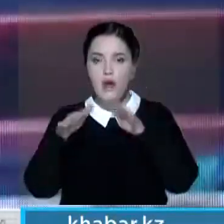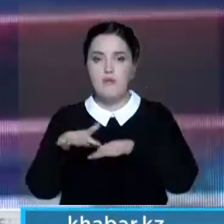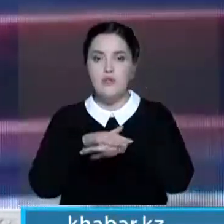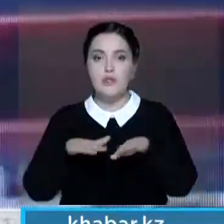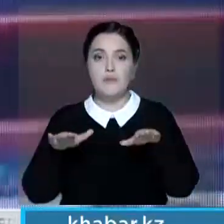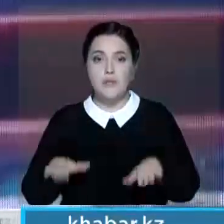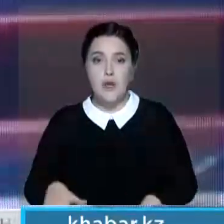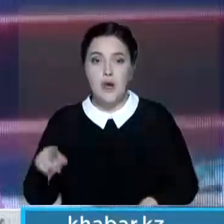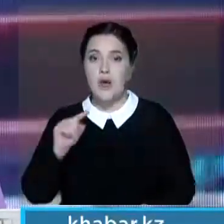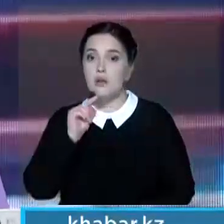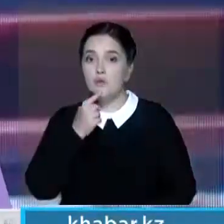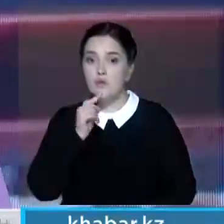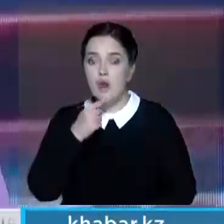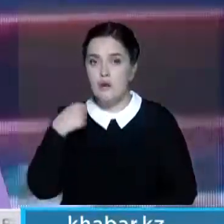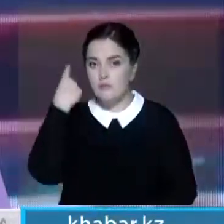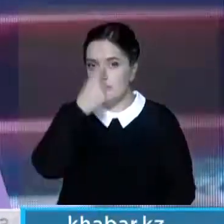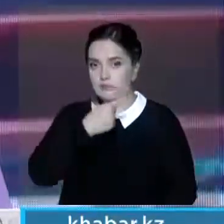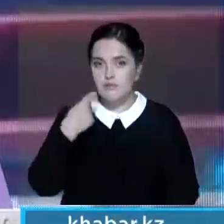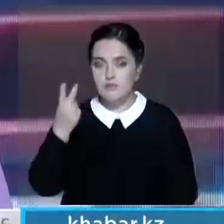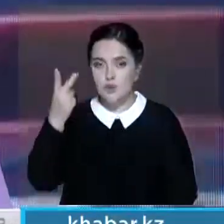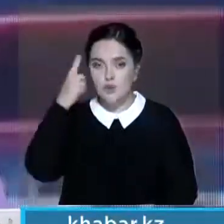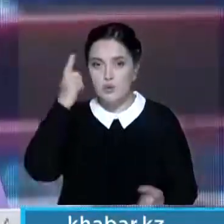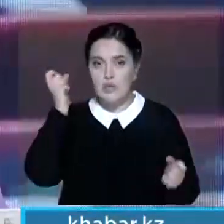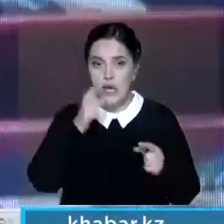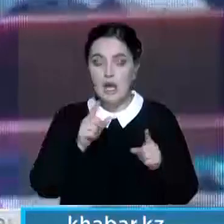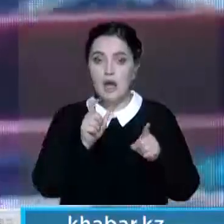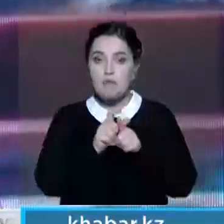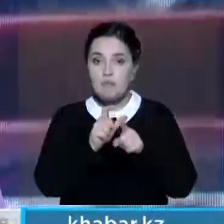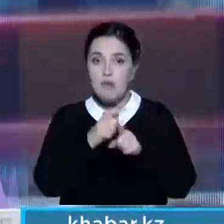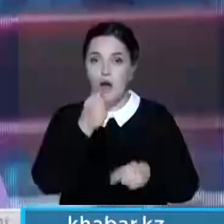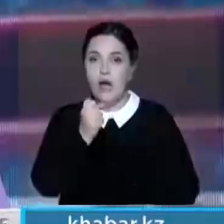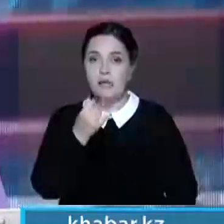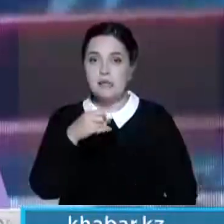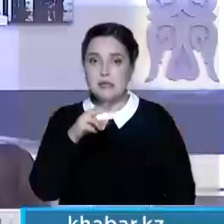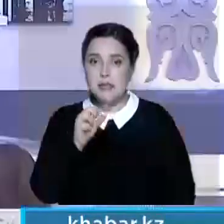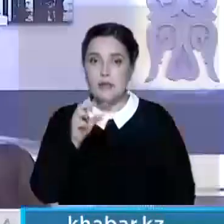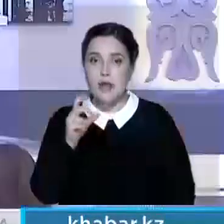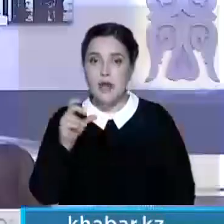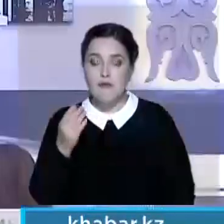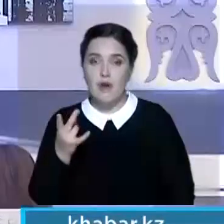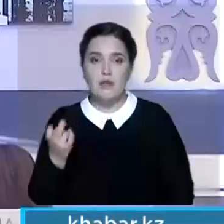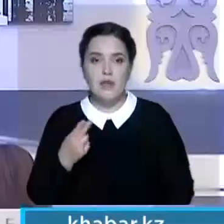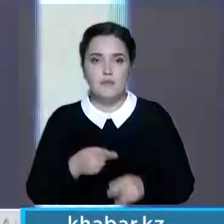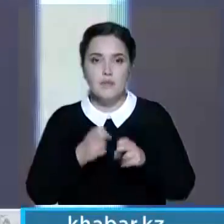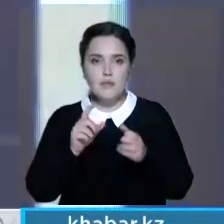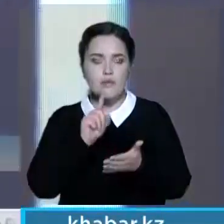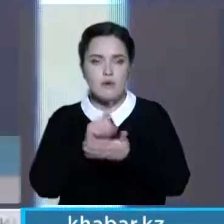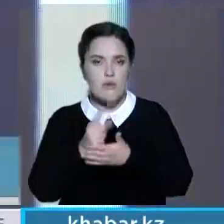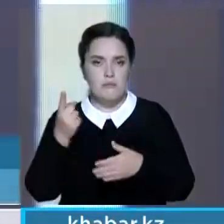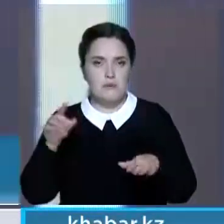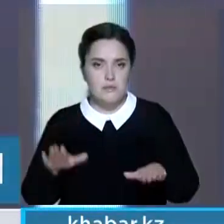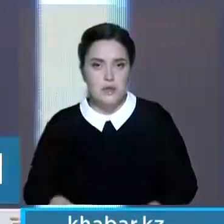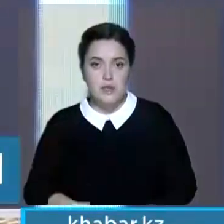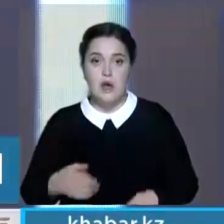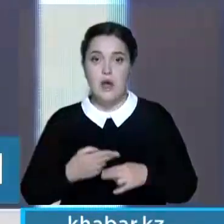общественных местах, поскольку она затрудняет распознание личности. По словам Аиды Балаевой, национальная безопасность должна стоять на